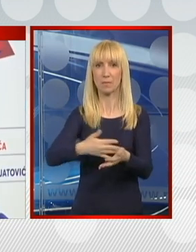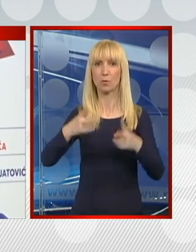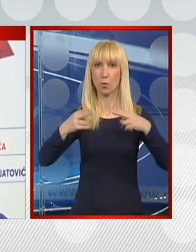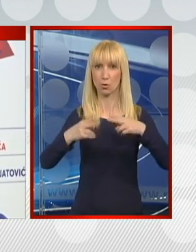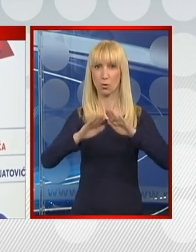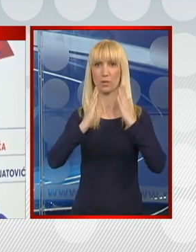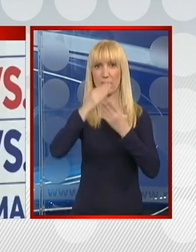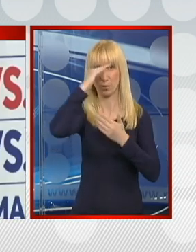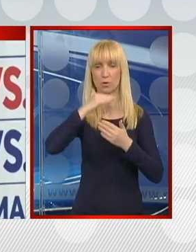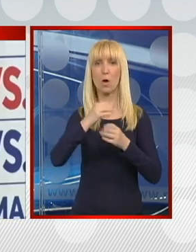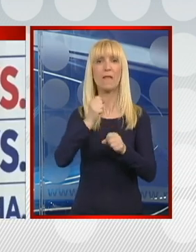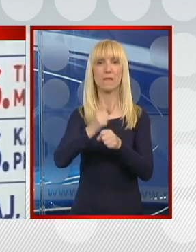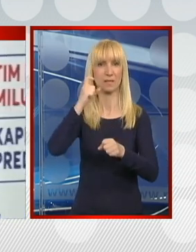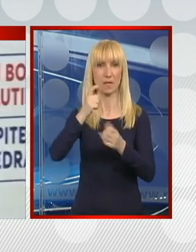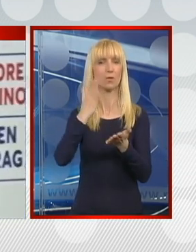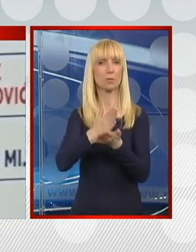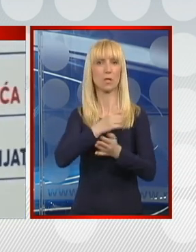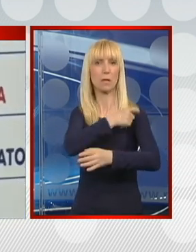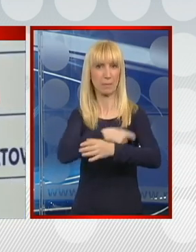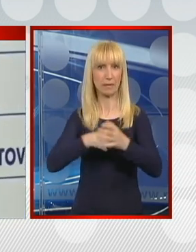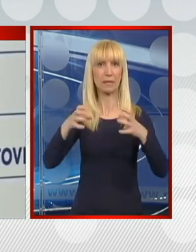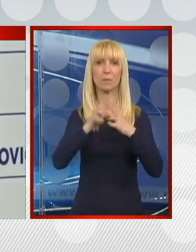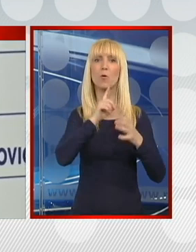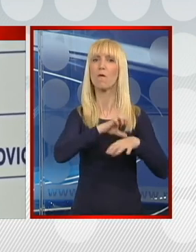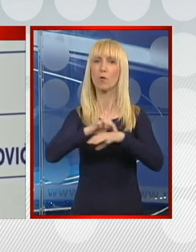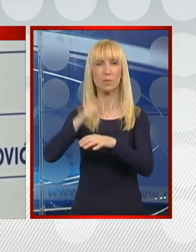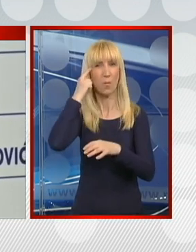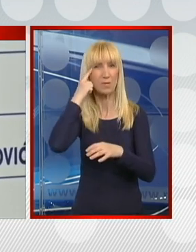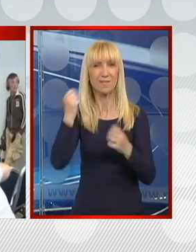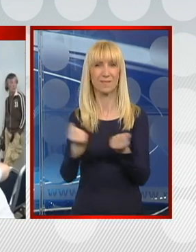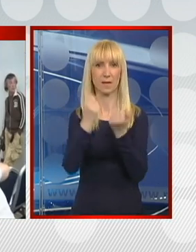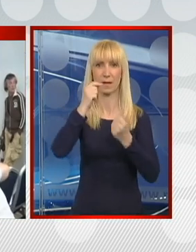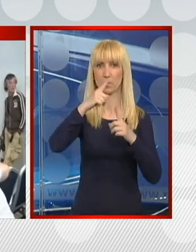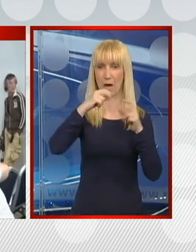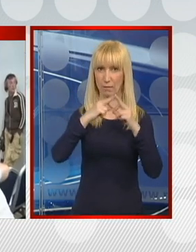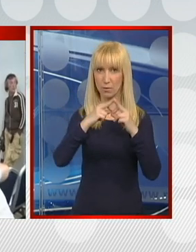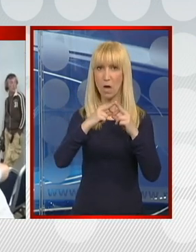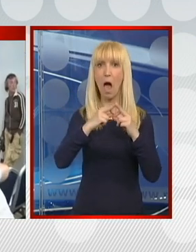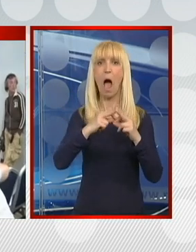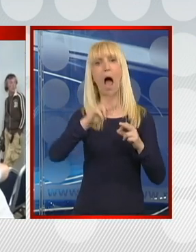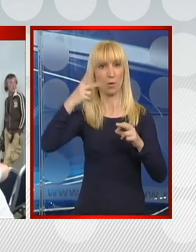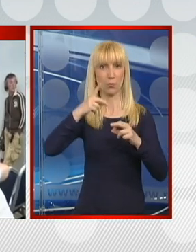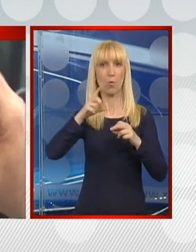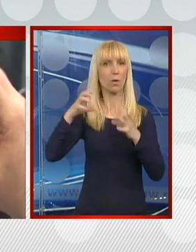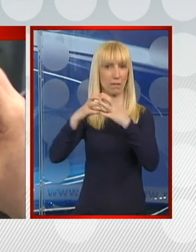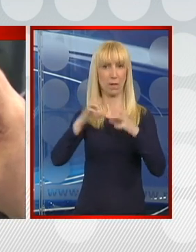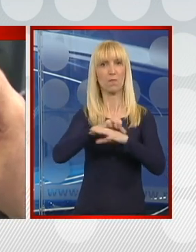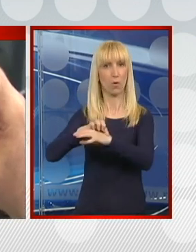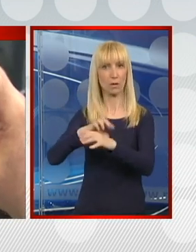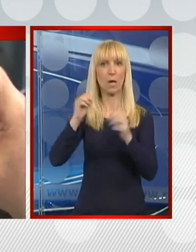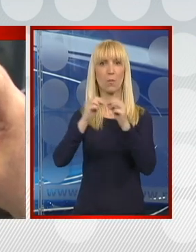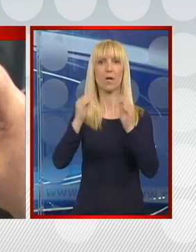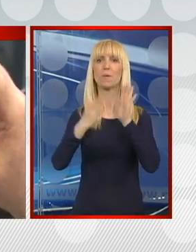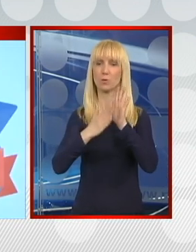Nišu. Dejan Stanković biće kapitan ekipe koju će predvoditi poznati trener Radomir Antić, dok će na klupi drugog tima biti legendarni